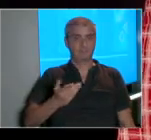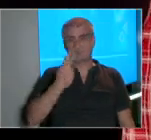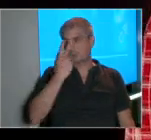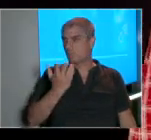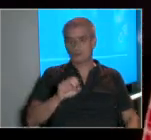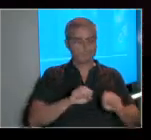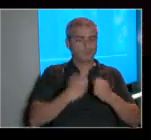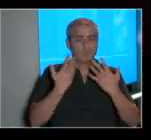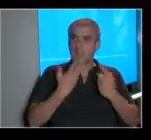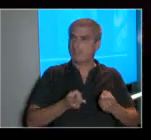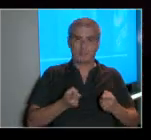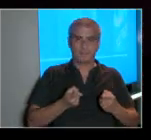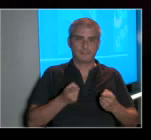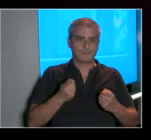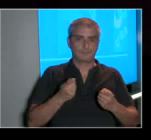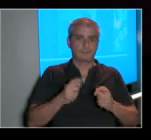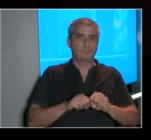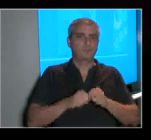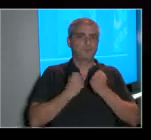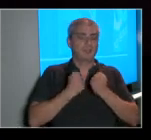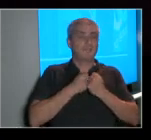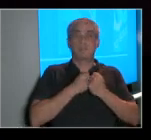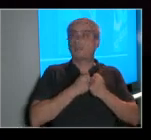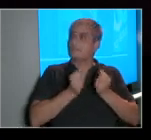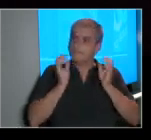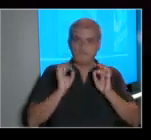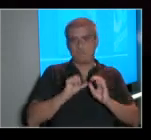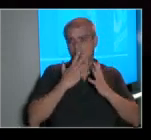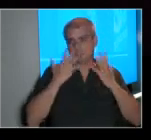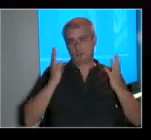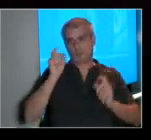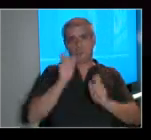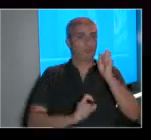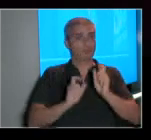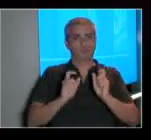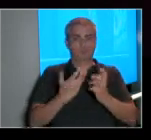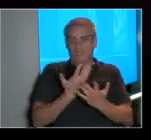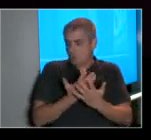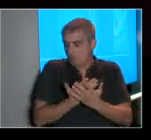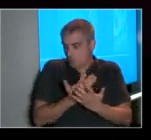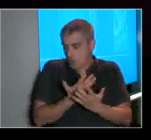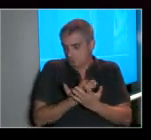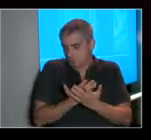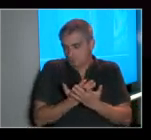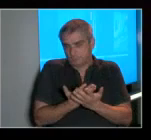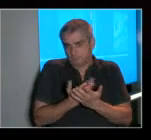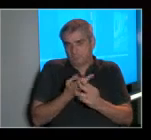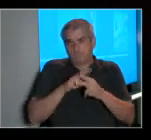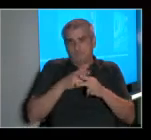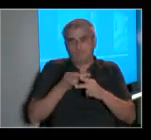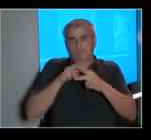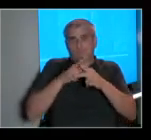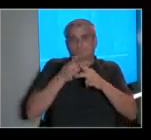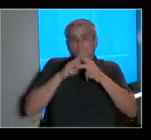תראו, משבר האקלים הוא המשבר והאתגר באמת הכי גדול של האנושות. העדויות לזה הולכות